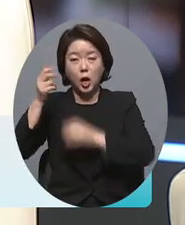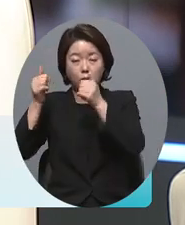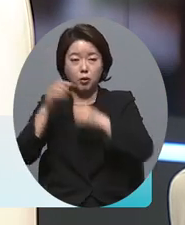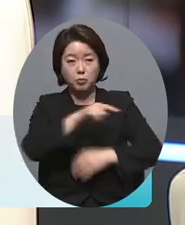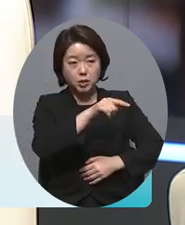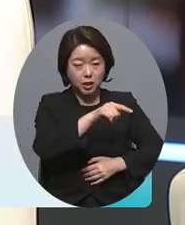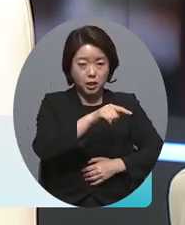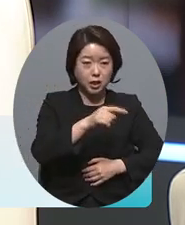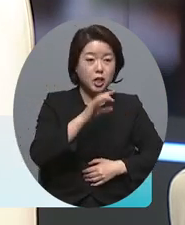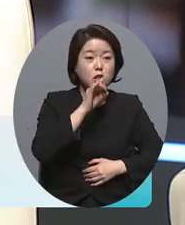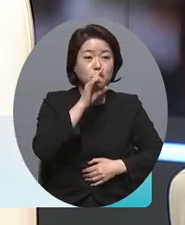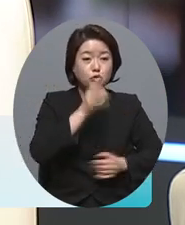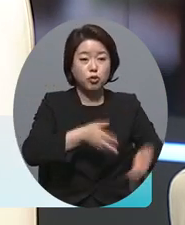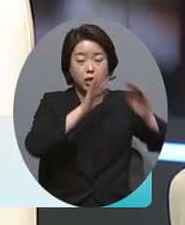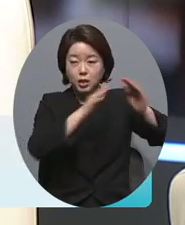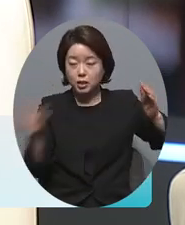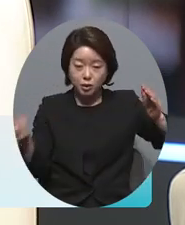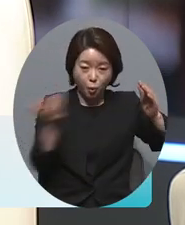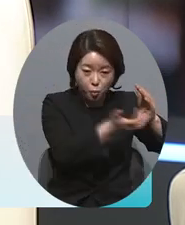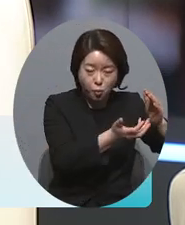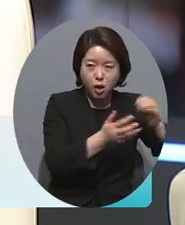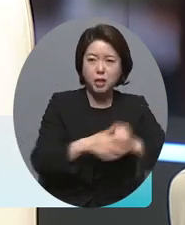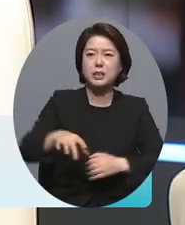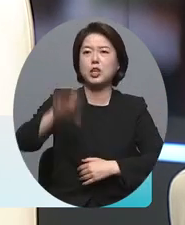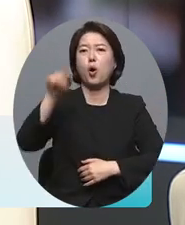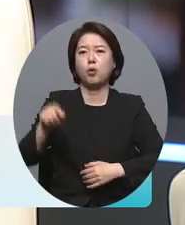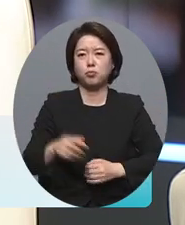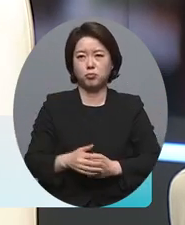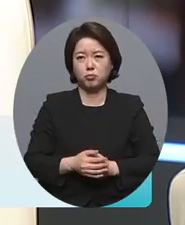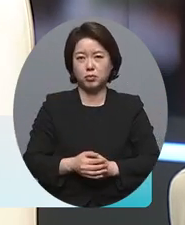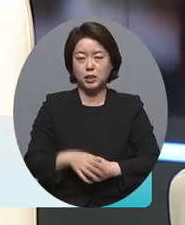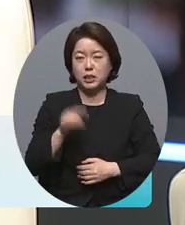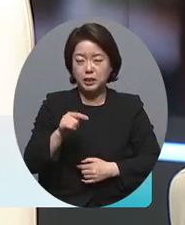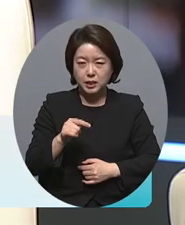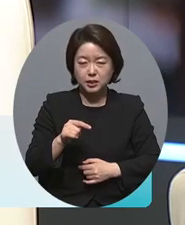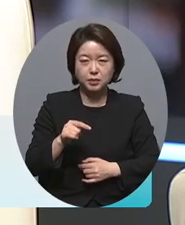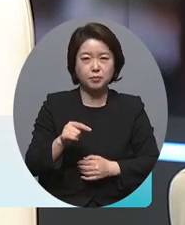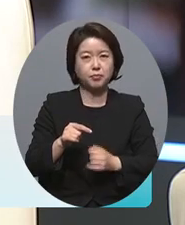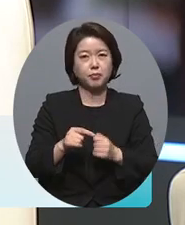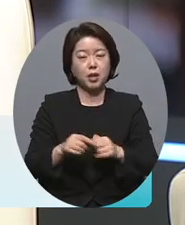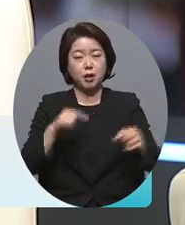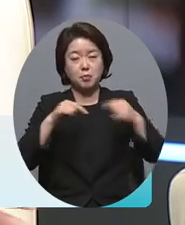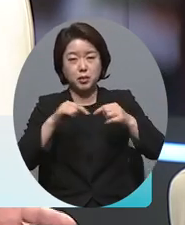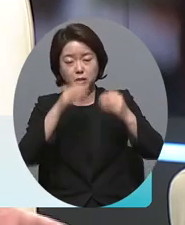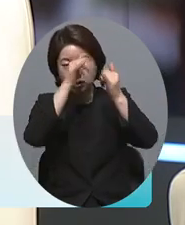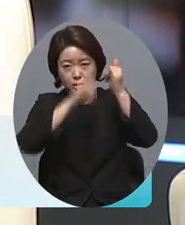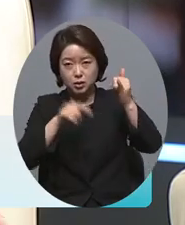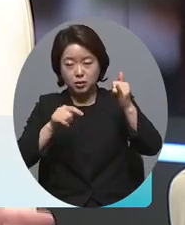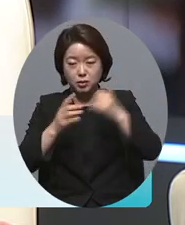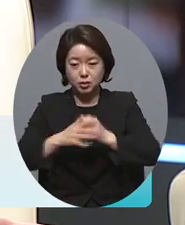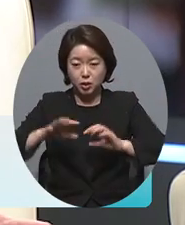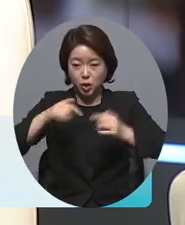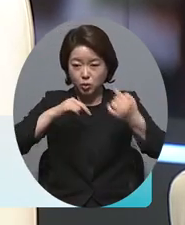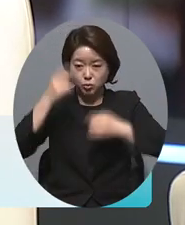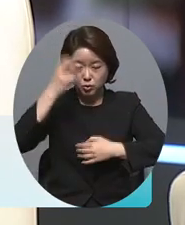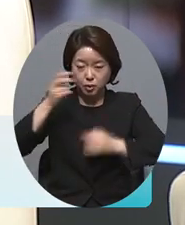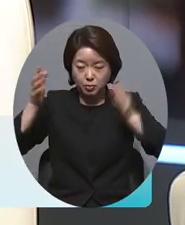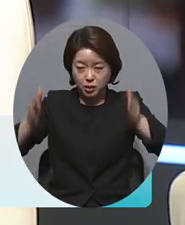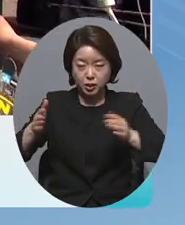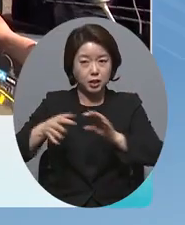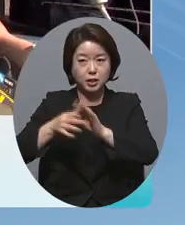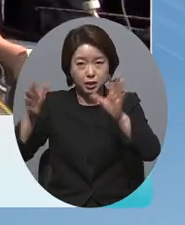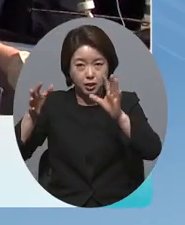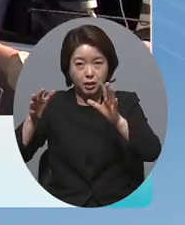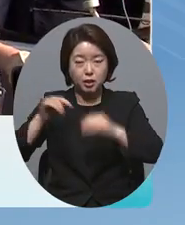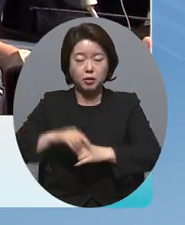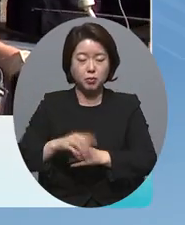좋아하시던데 처음이고 네. 87년 대통령 직선제 이후로 이렇게 뭐 이 국정감사기관을 떠나서라도 네. 제1야당 당사에